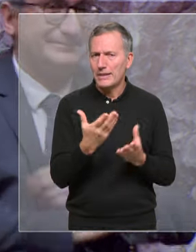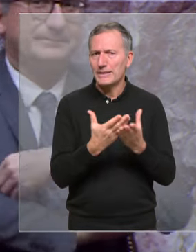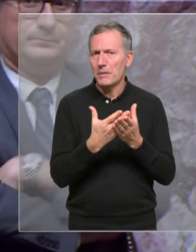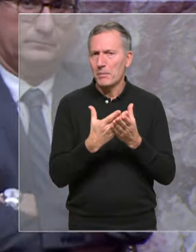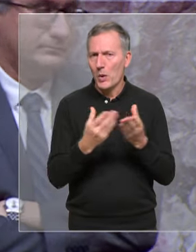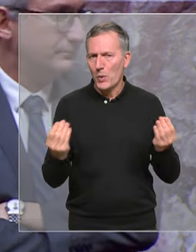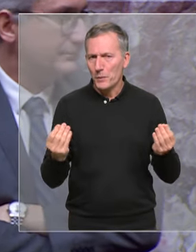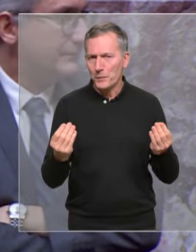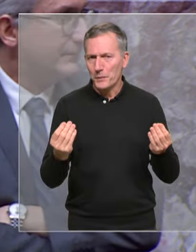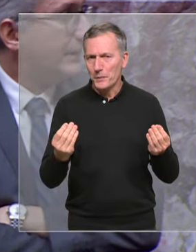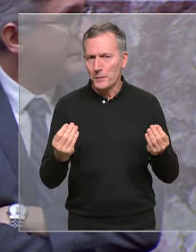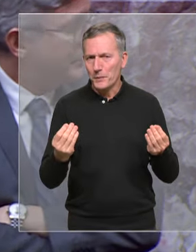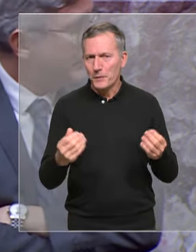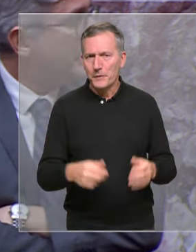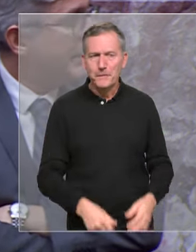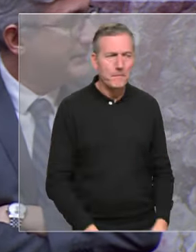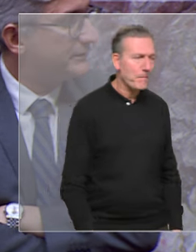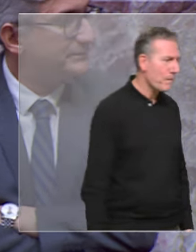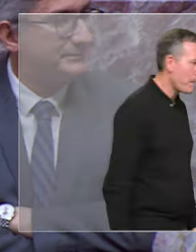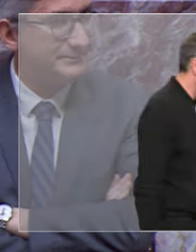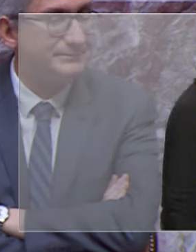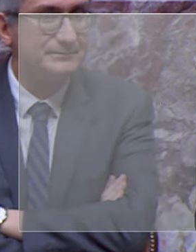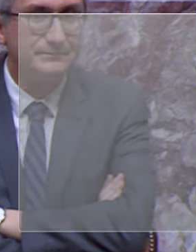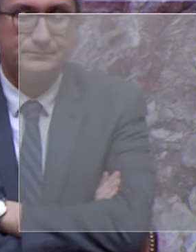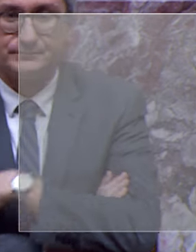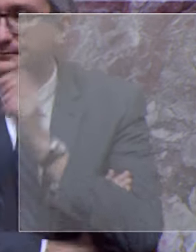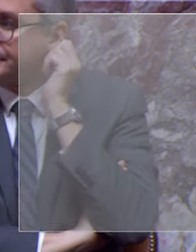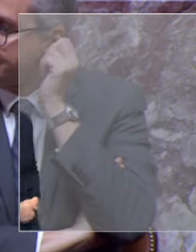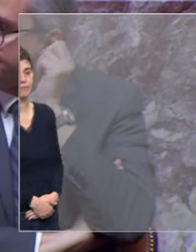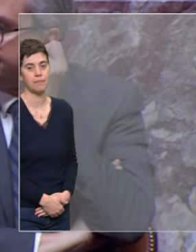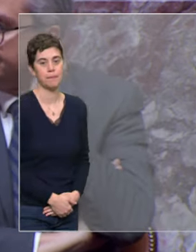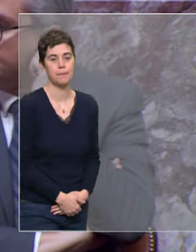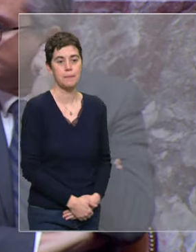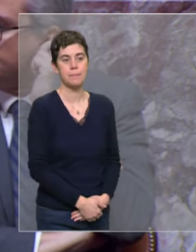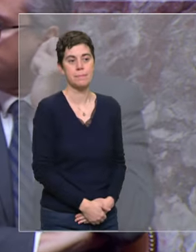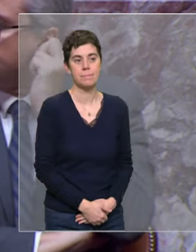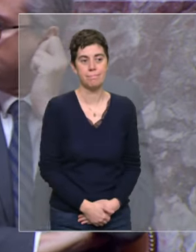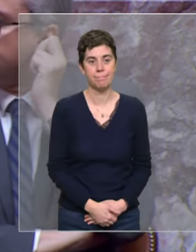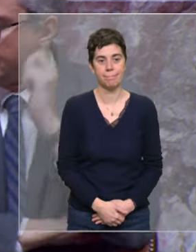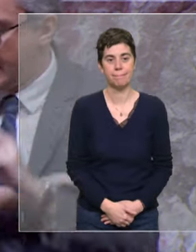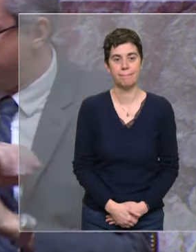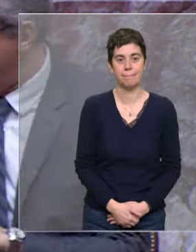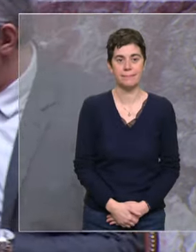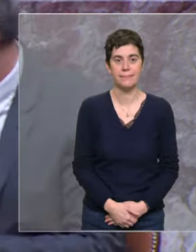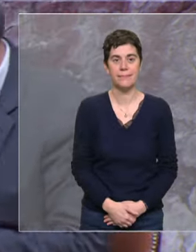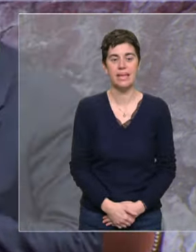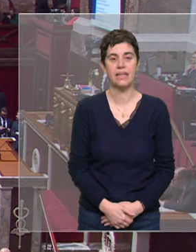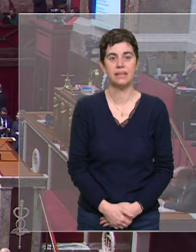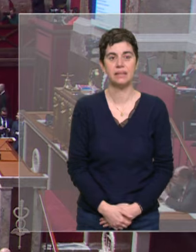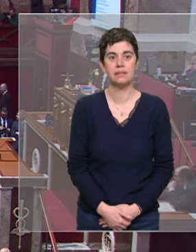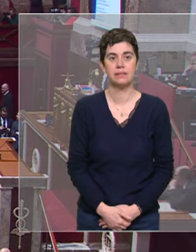ministre. La parole est à Madame la Présidente Le Pen pour le groupe Rassemblement National.